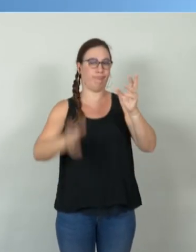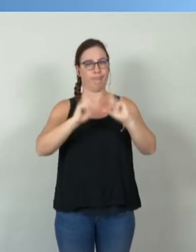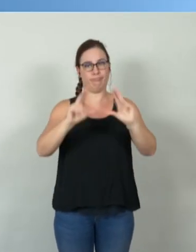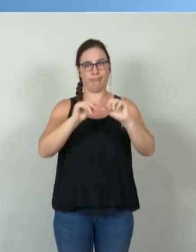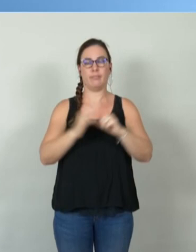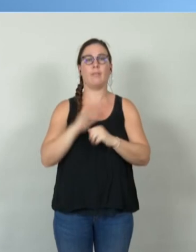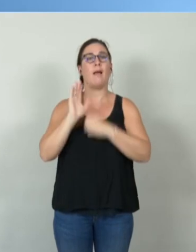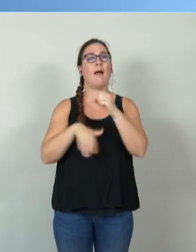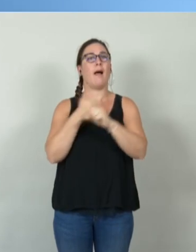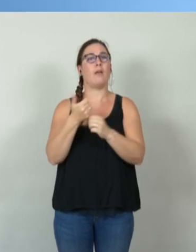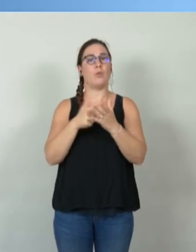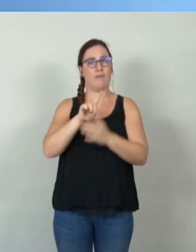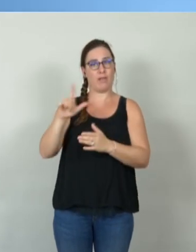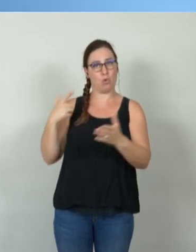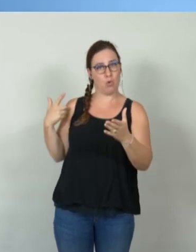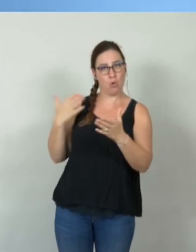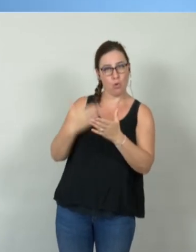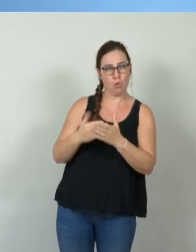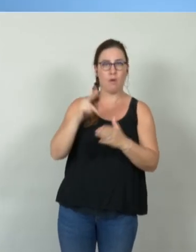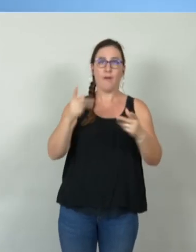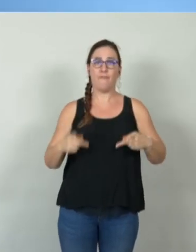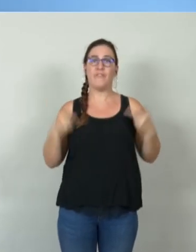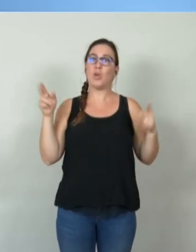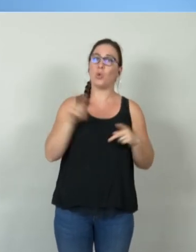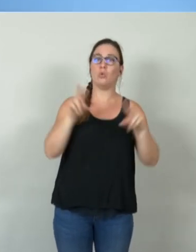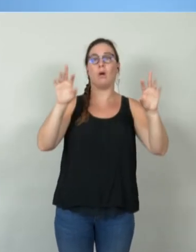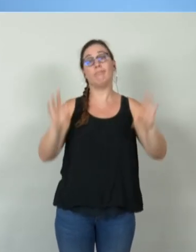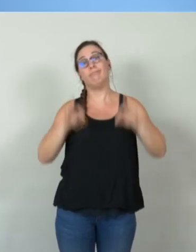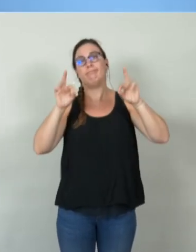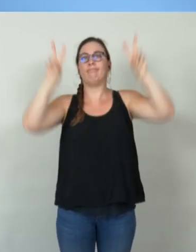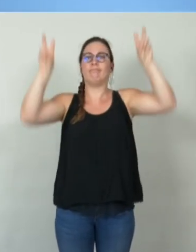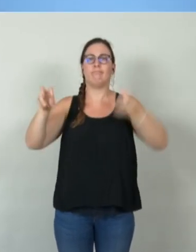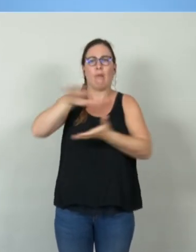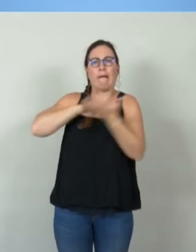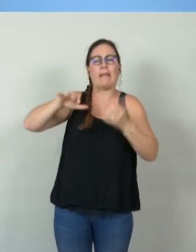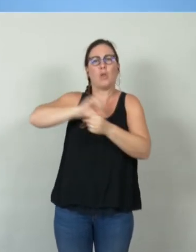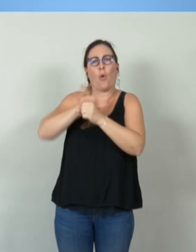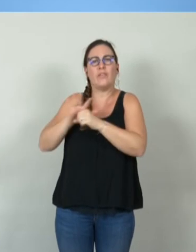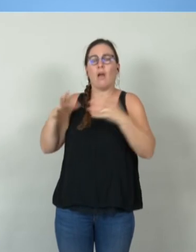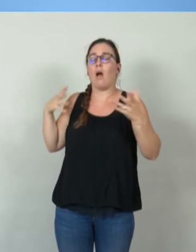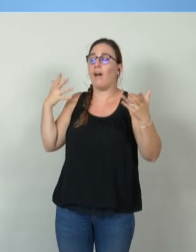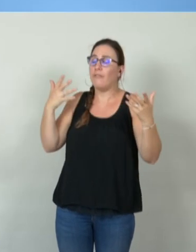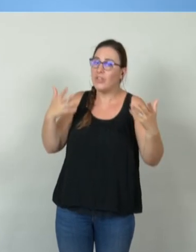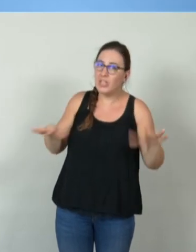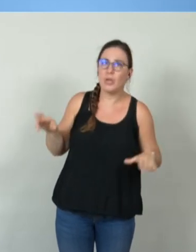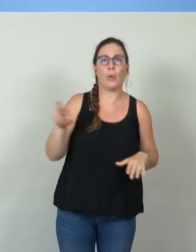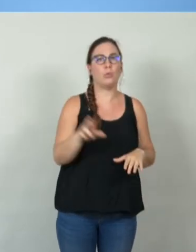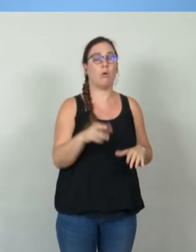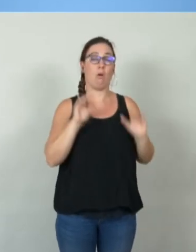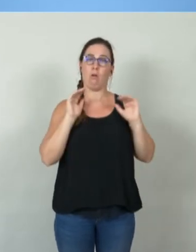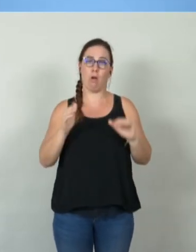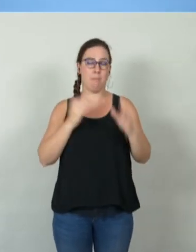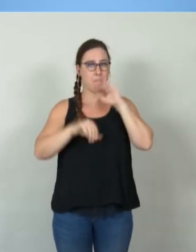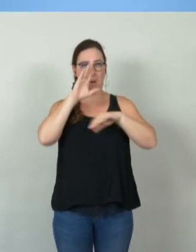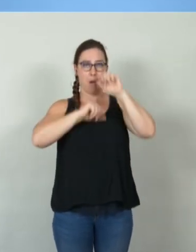2022 a été marquée par la reprise d'une vie quasi normale au sortir de la crise sanitaire elle est affectée par les conséquences du